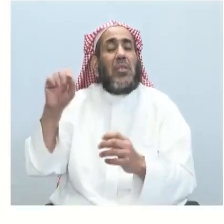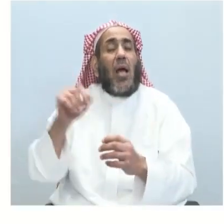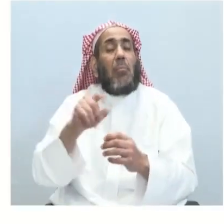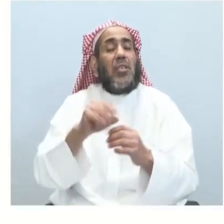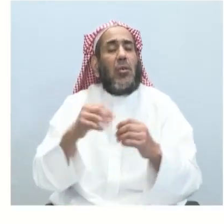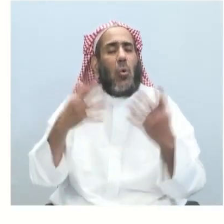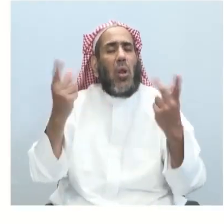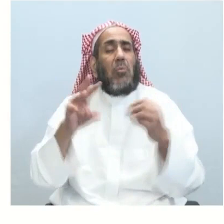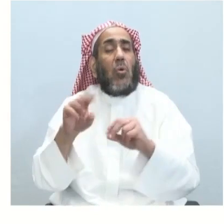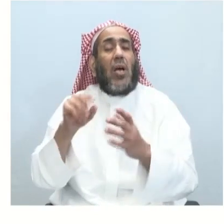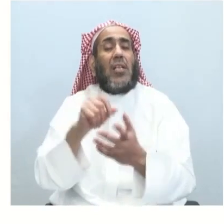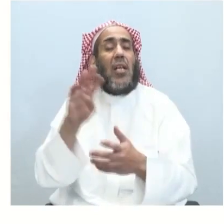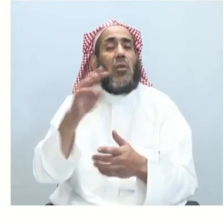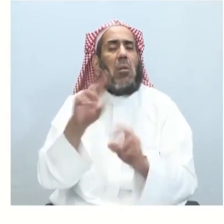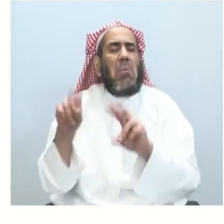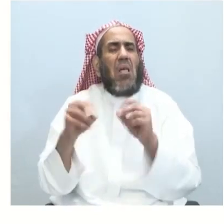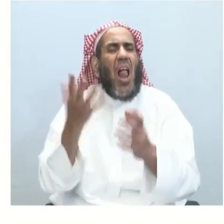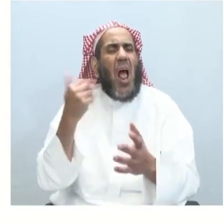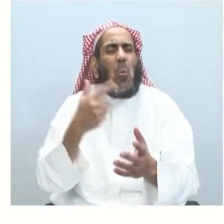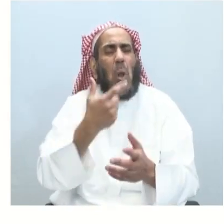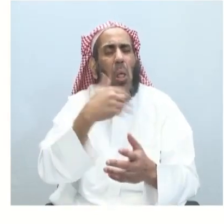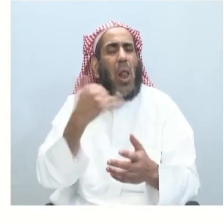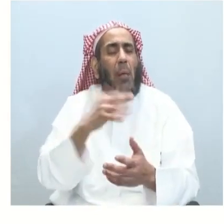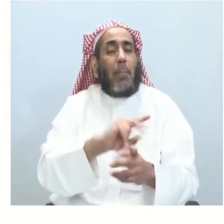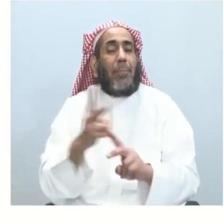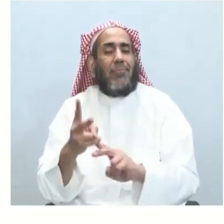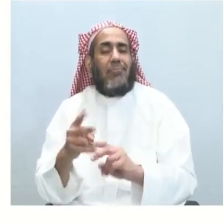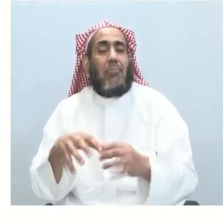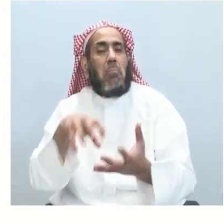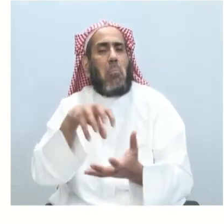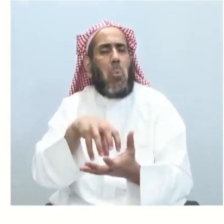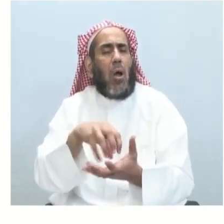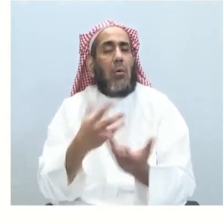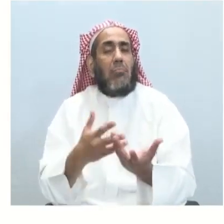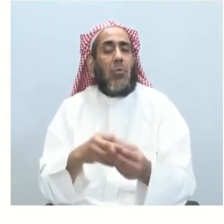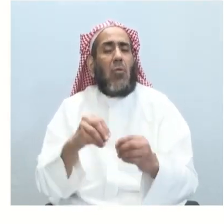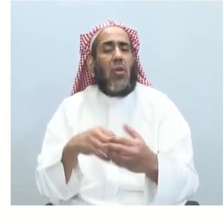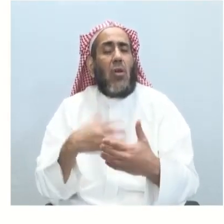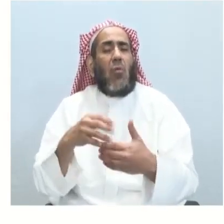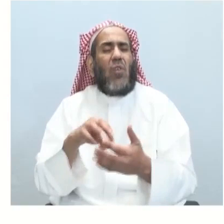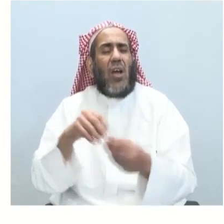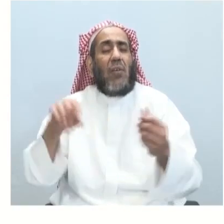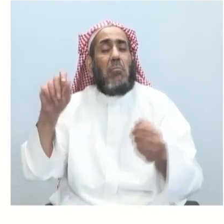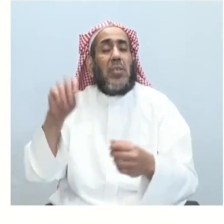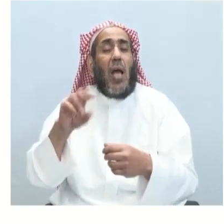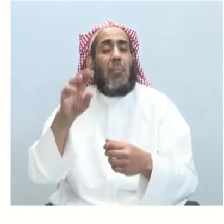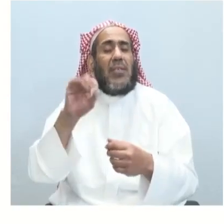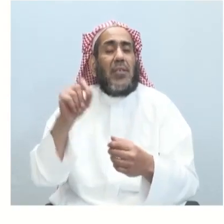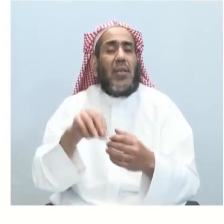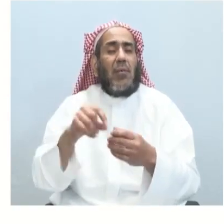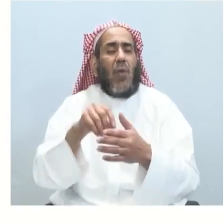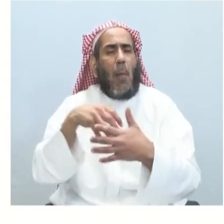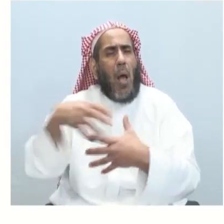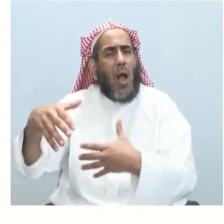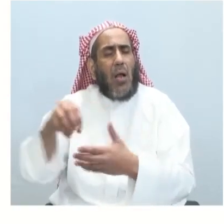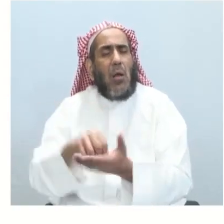يقول حلن لم تكن كاط لال سعدا لم تكن مثل الاطلال التي يبكيها الشعراء وانما هذا مكان ايضا في قفار من البساب ملسي في قفار في